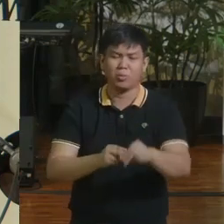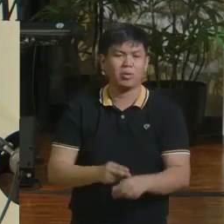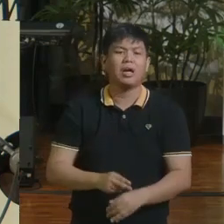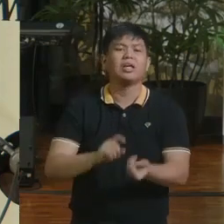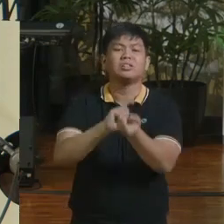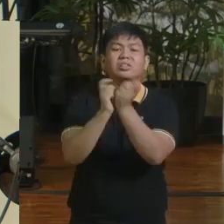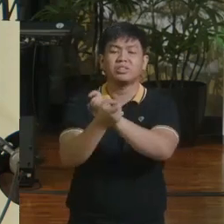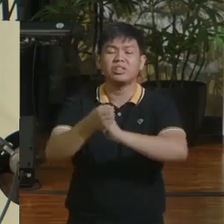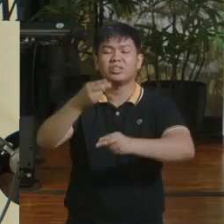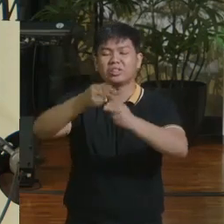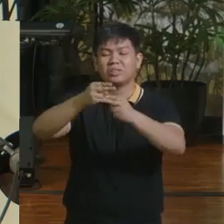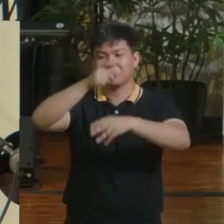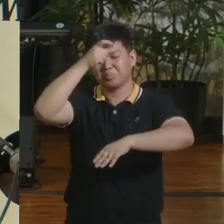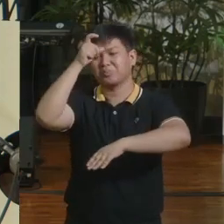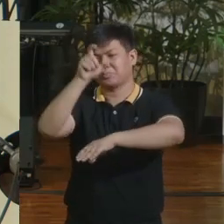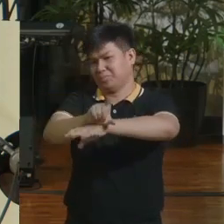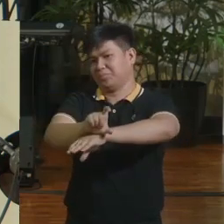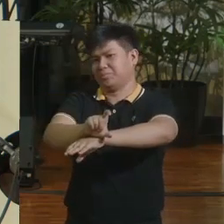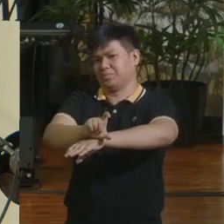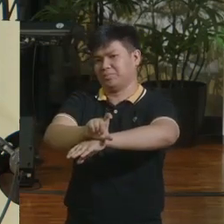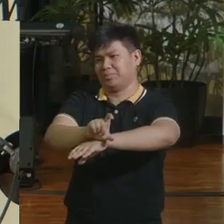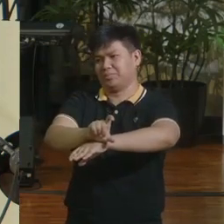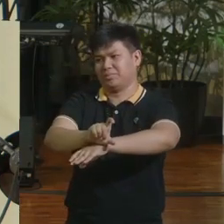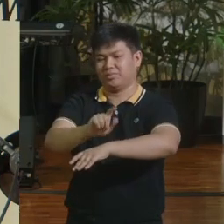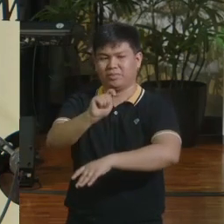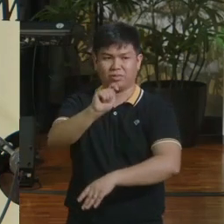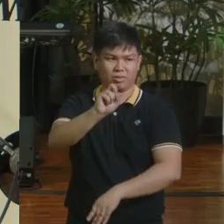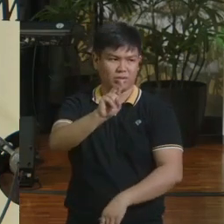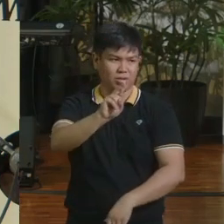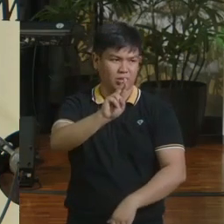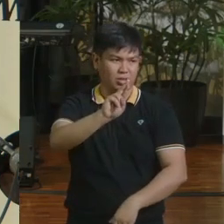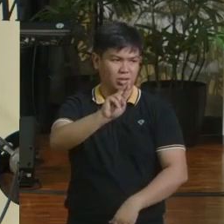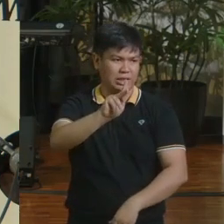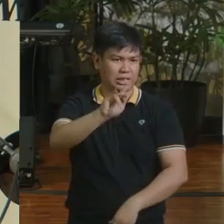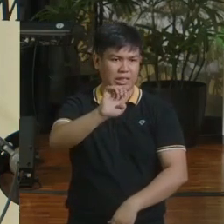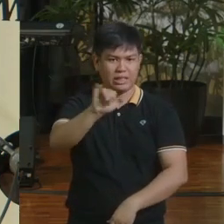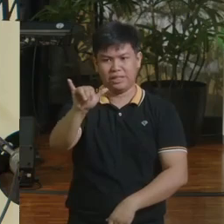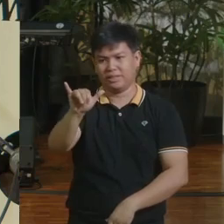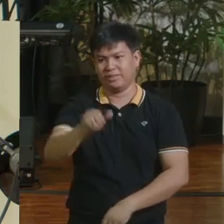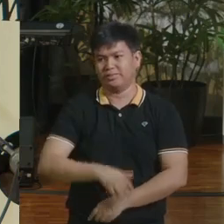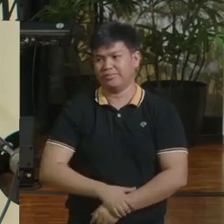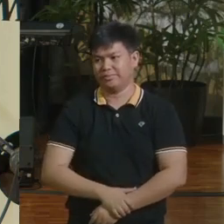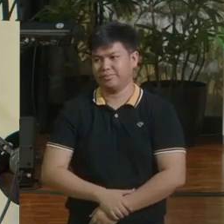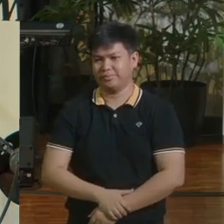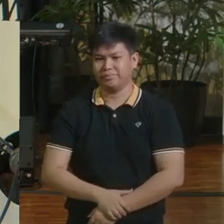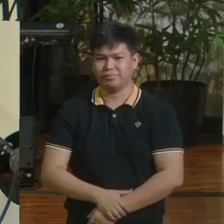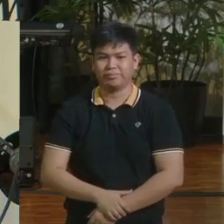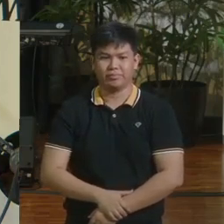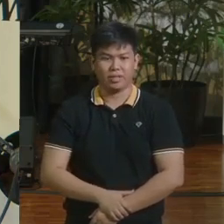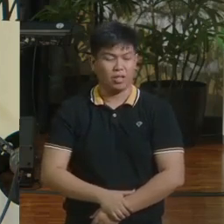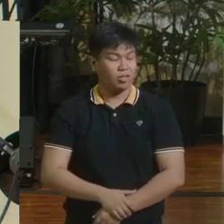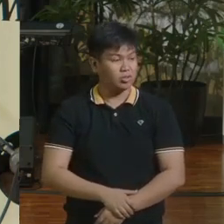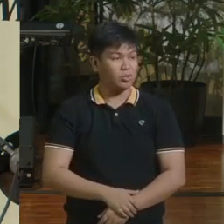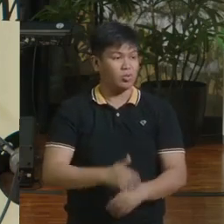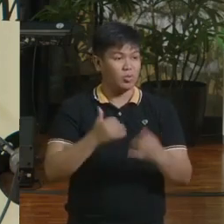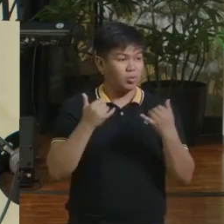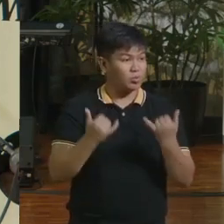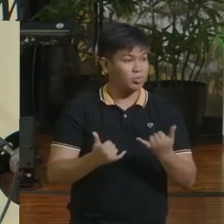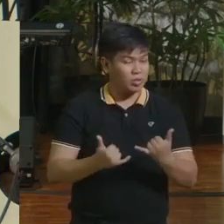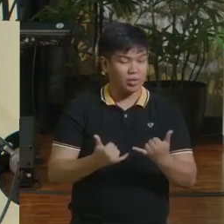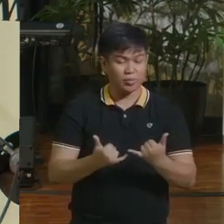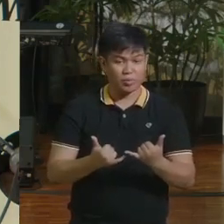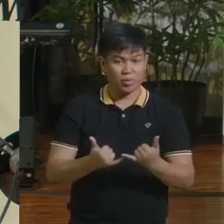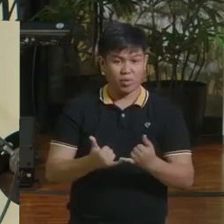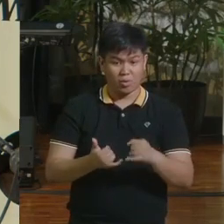Later on, sabi ni Acts 11:25, Barnabas went to Tarsus to look for Saul. Dinala niya sa Antioch,